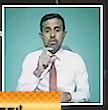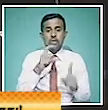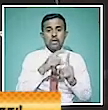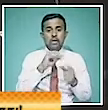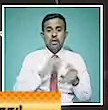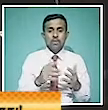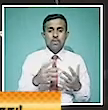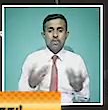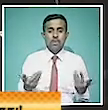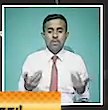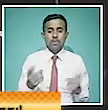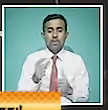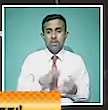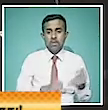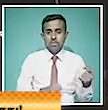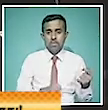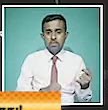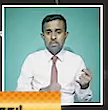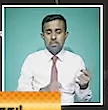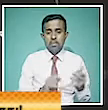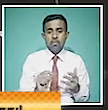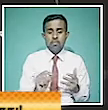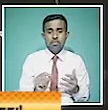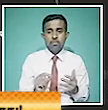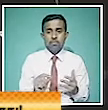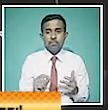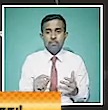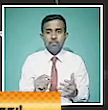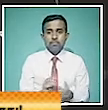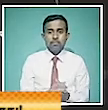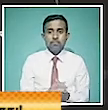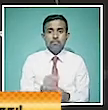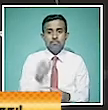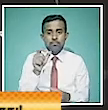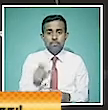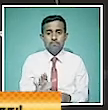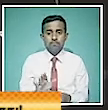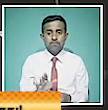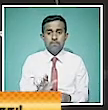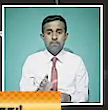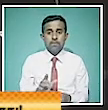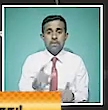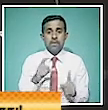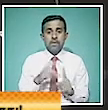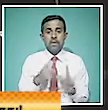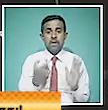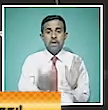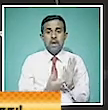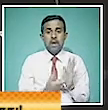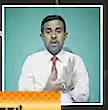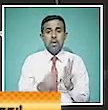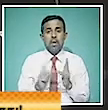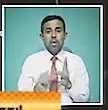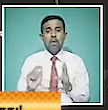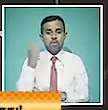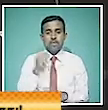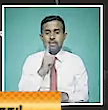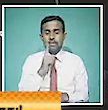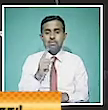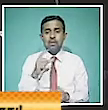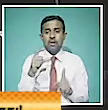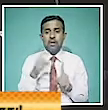போன்று டிவிஷனல் செக்ரட்டரி என்று இருந்தாலும் கூட, அன்றிருந்தது டிஆர்ஓ ஆபீஸ், அதாவது டிவிஷனல் ரெவென்யூ